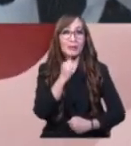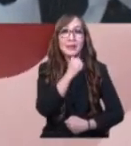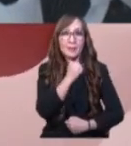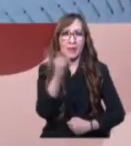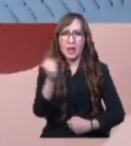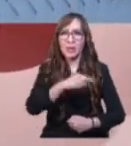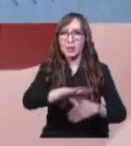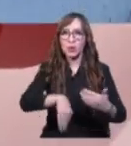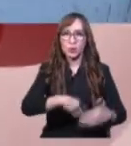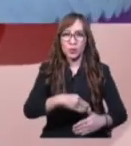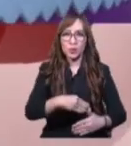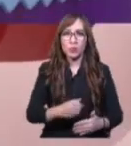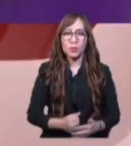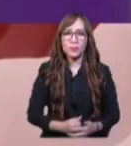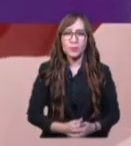Dari seluruh